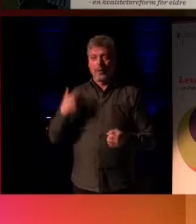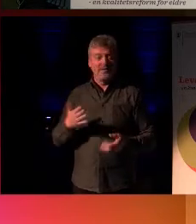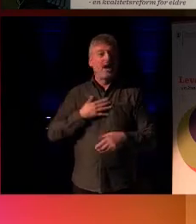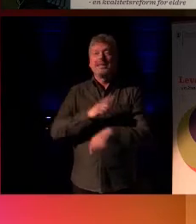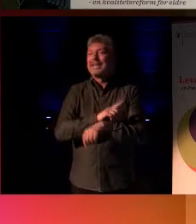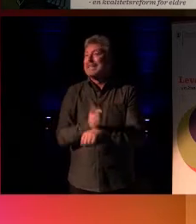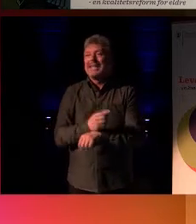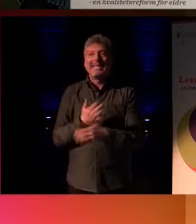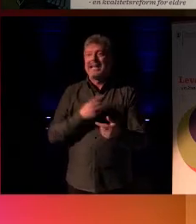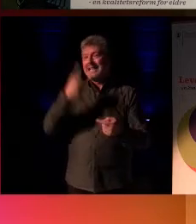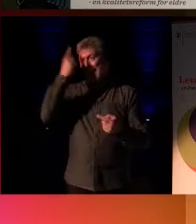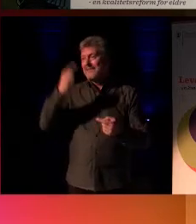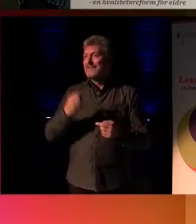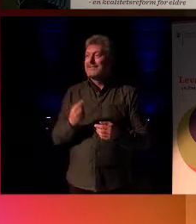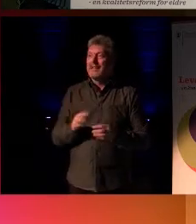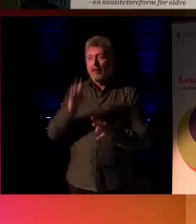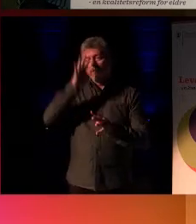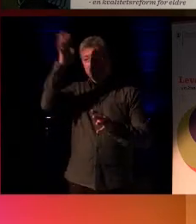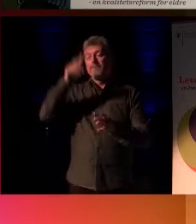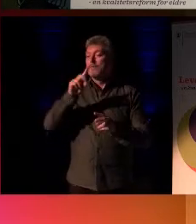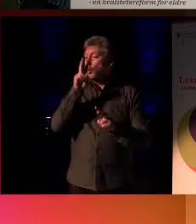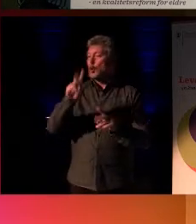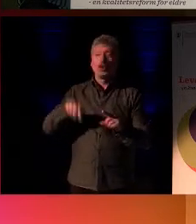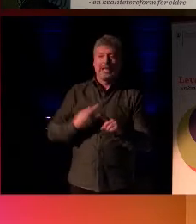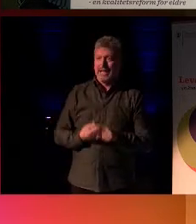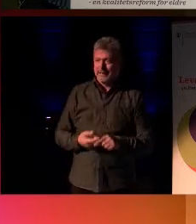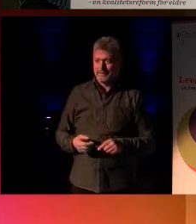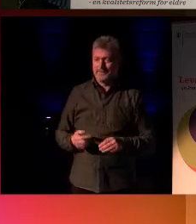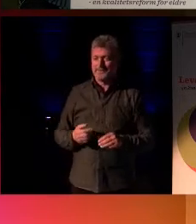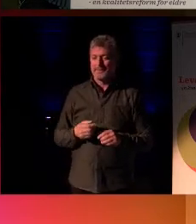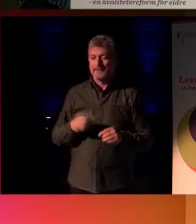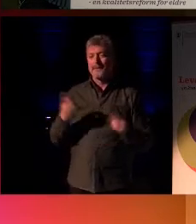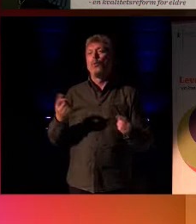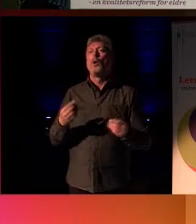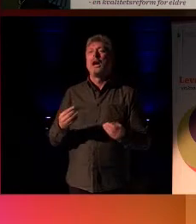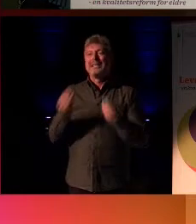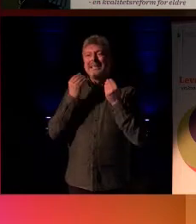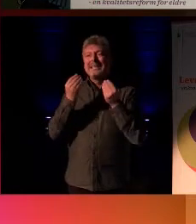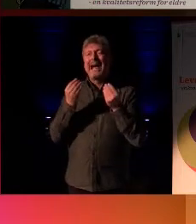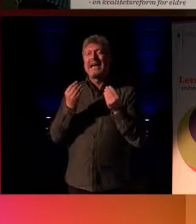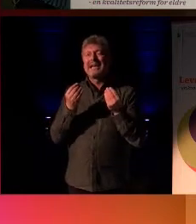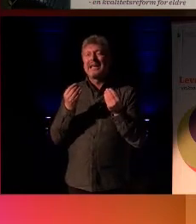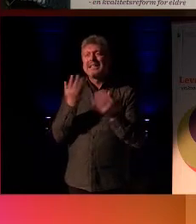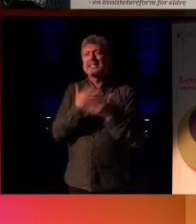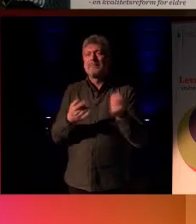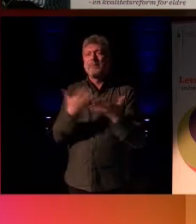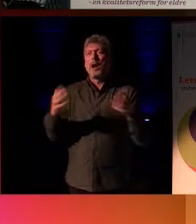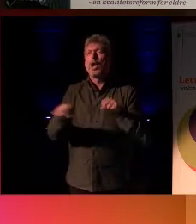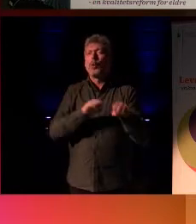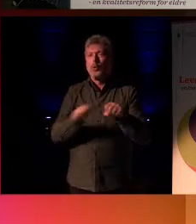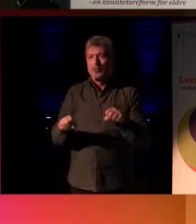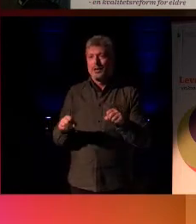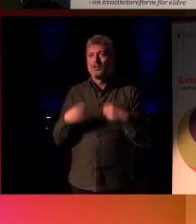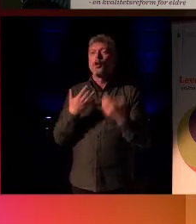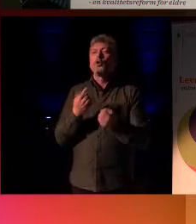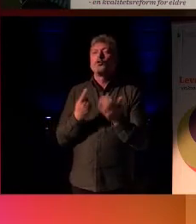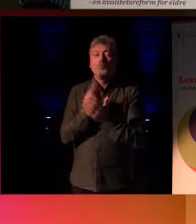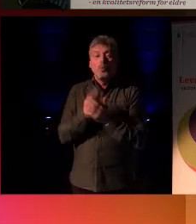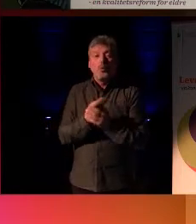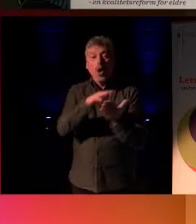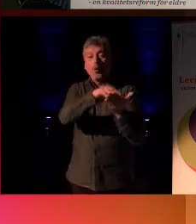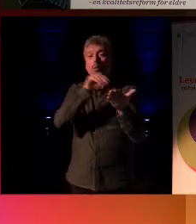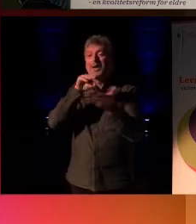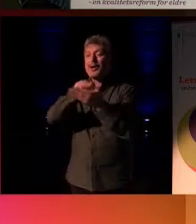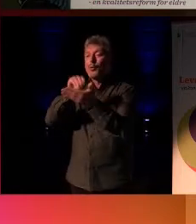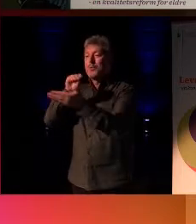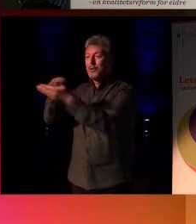tid eller evne til å finne opp alt på nytt. Og et læringsnettverk med mange kommuner ga oss mulighet til å herme etter hva de andre hadde